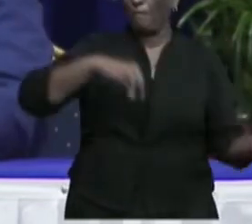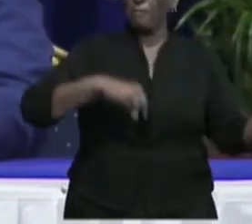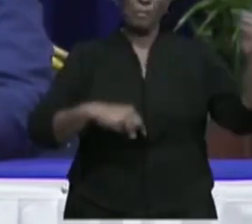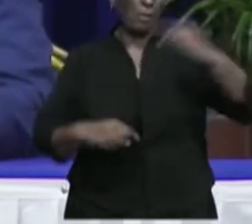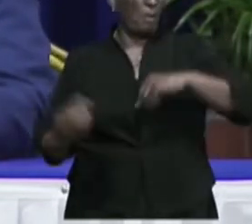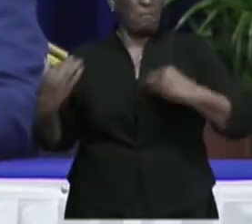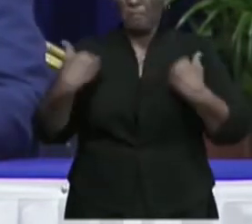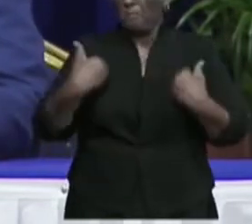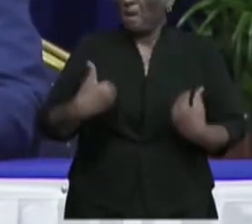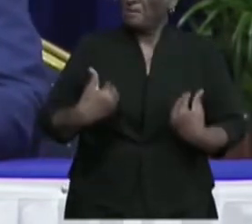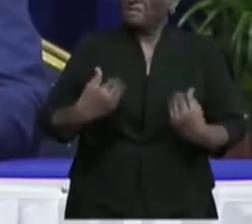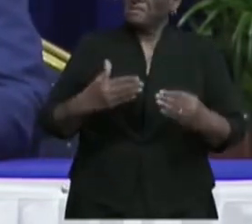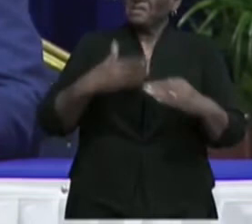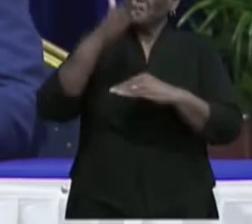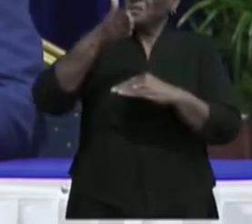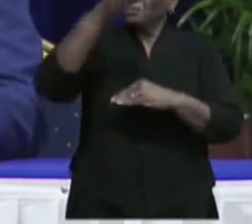toekomst.